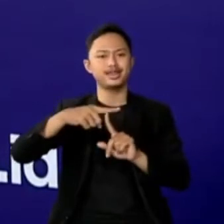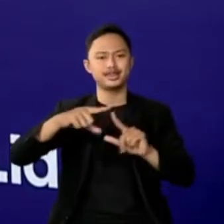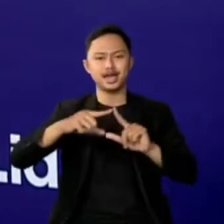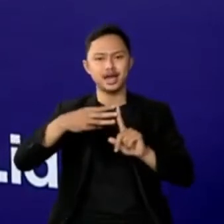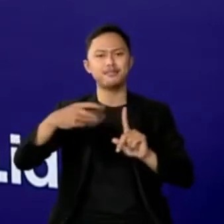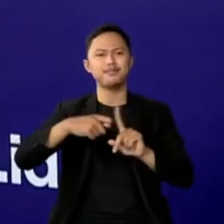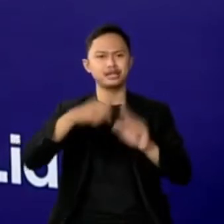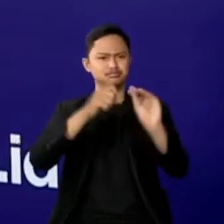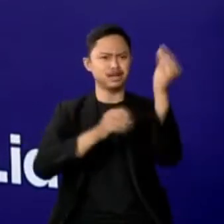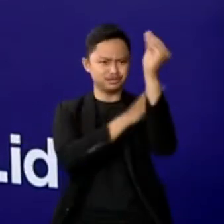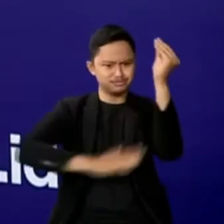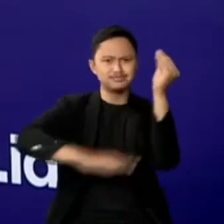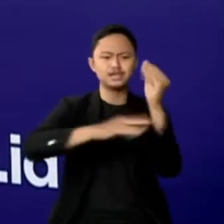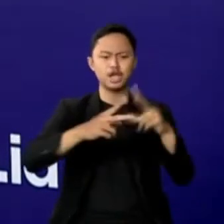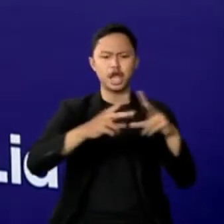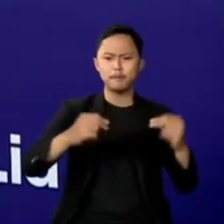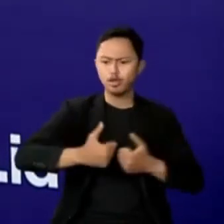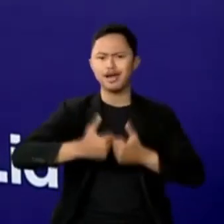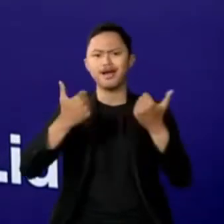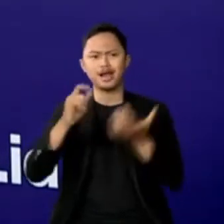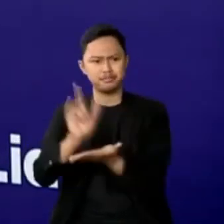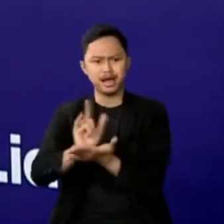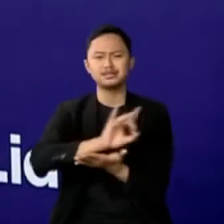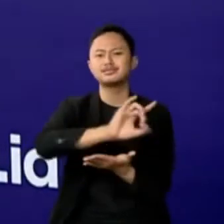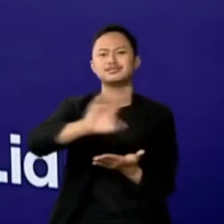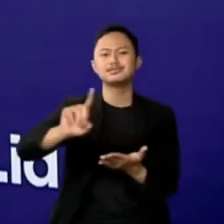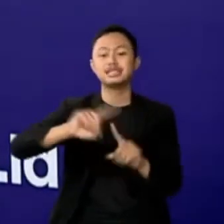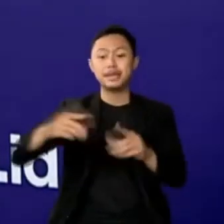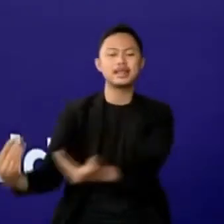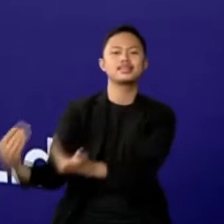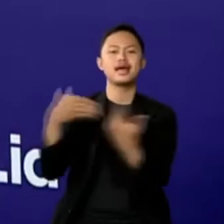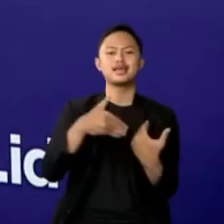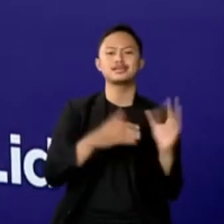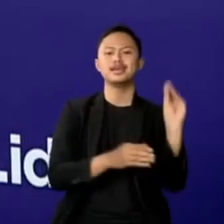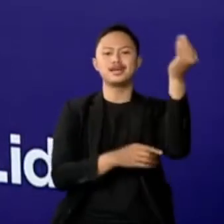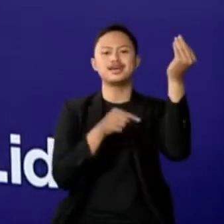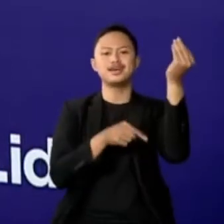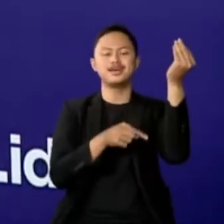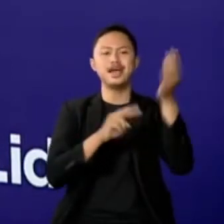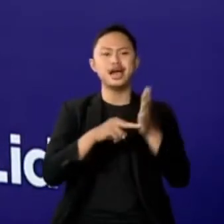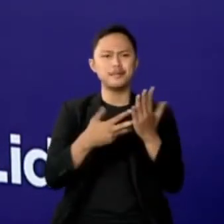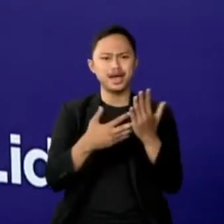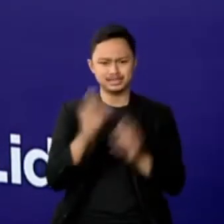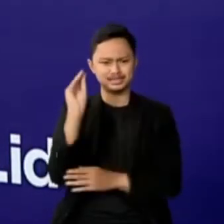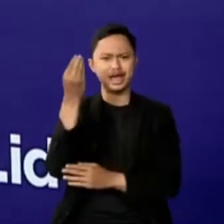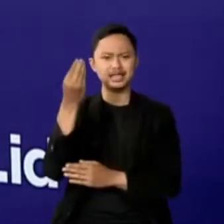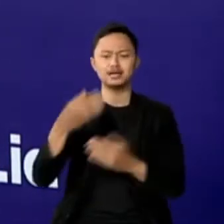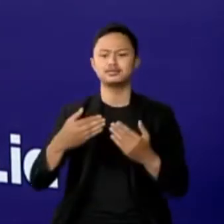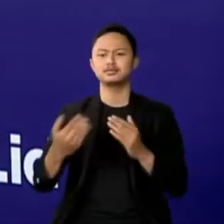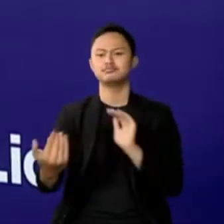Bekasi Tangerang Depok begitu rata-rata udah sebagian besar itu Jakarta ini juga potensi keluar masuk